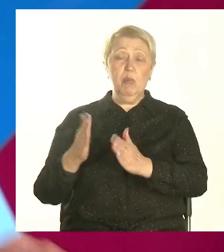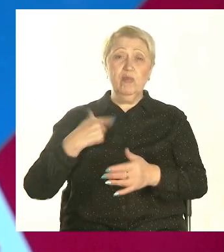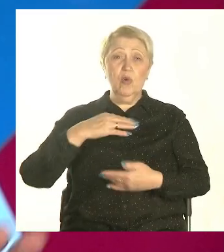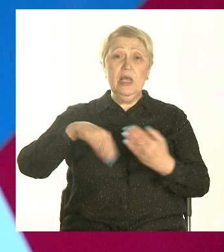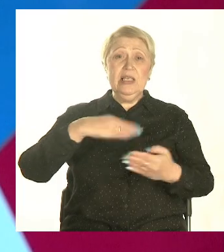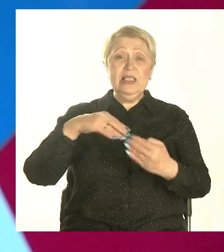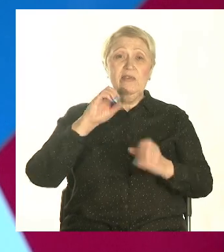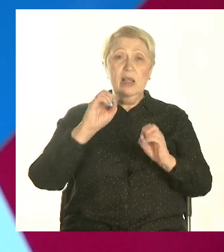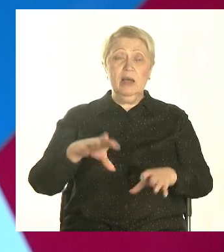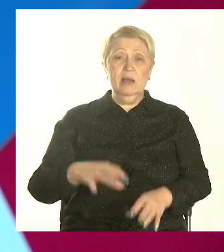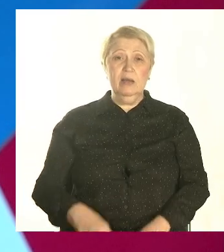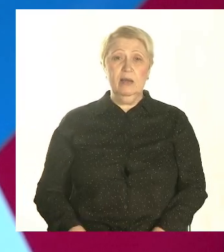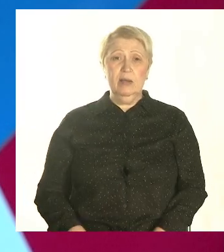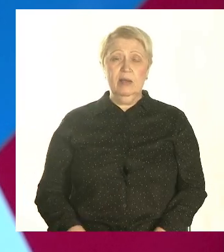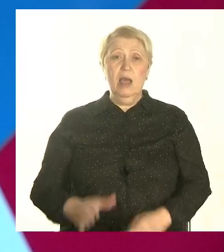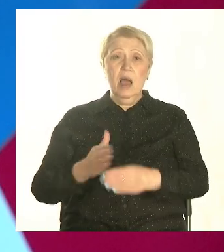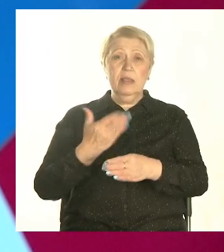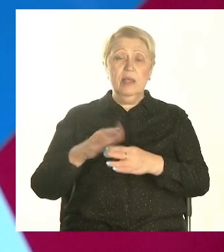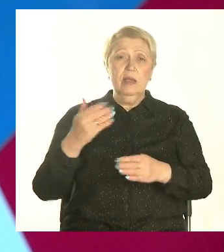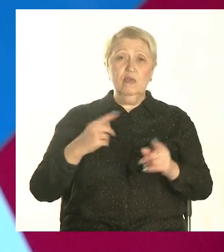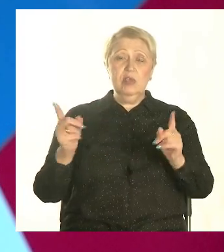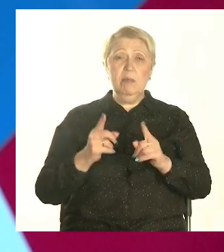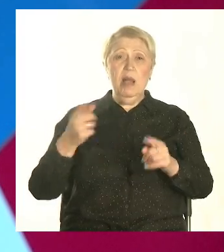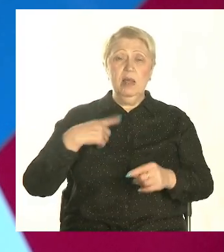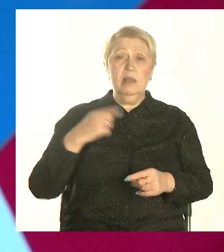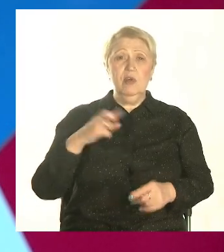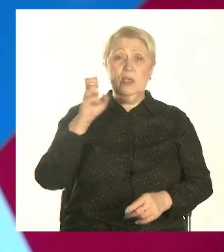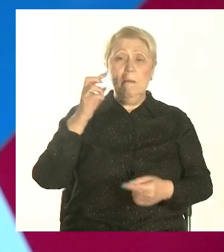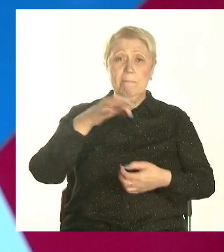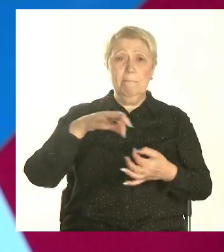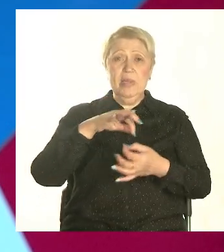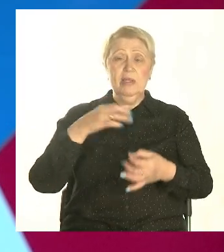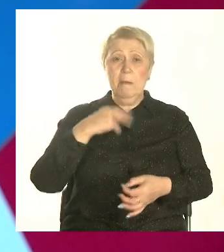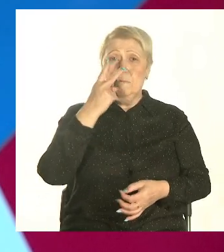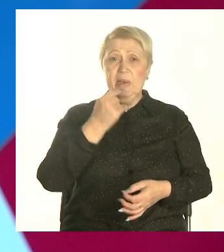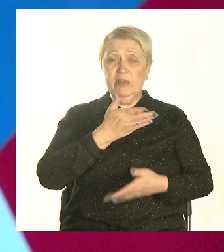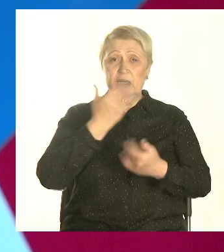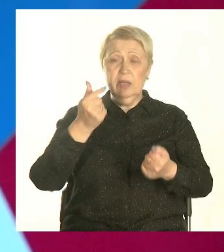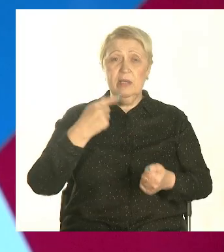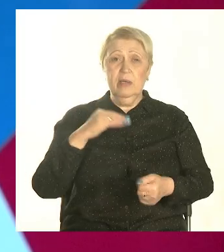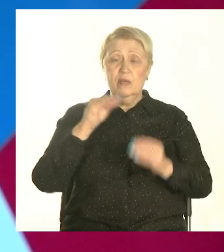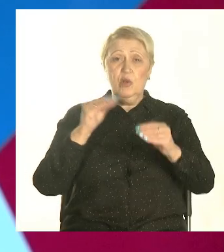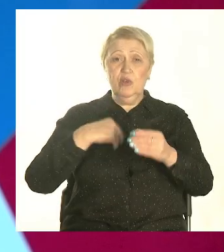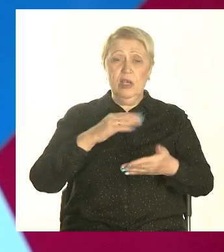про отдельный малый бизнес, который не привык заключать договоры на вывоз, это отдельная, наверное,